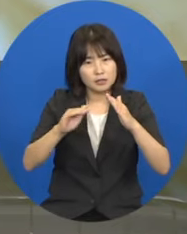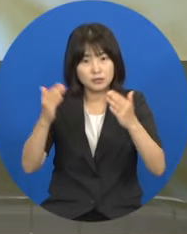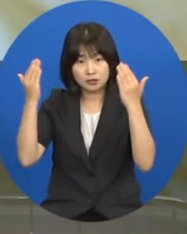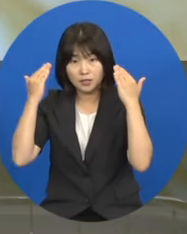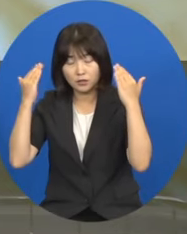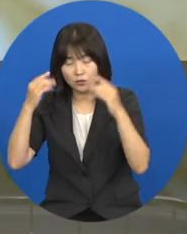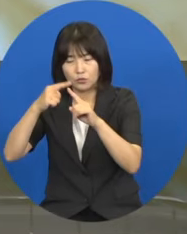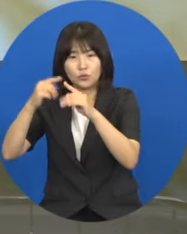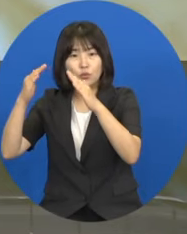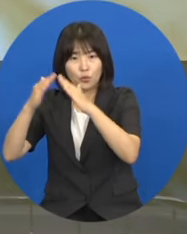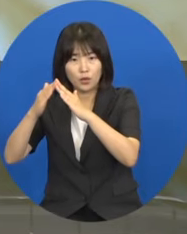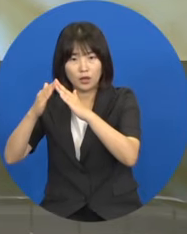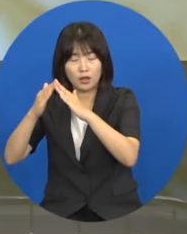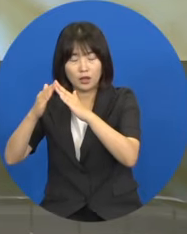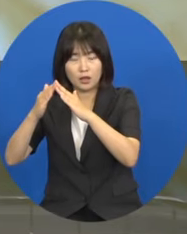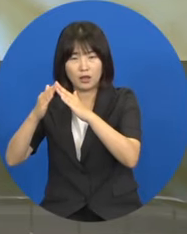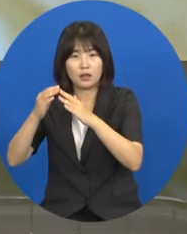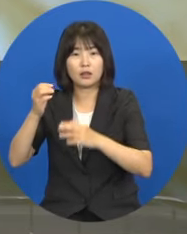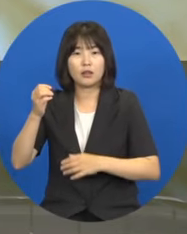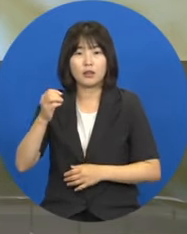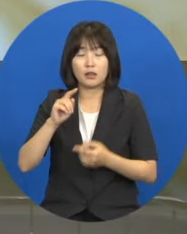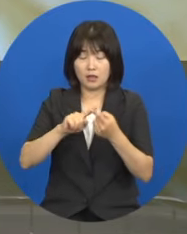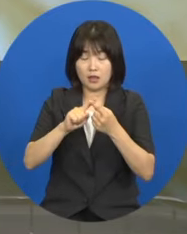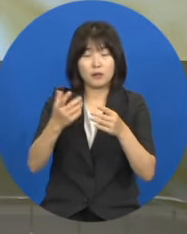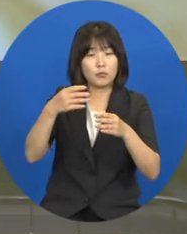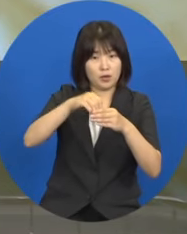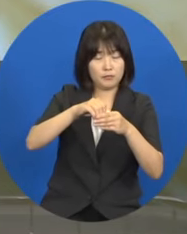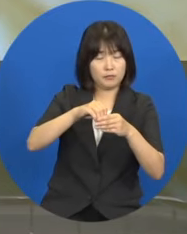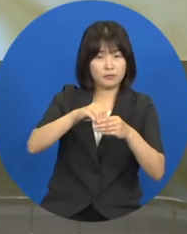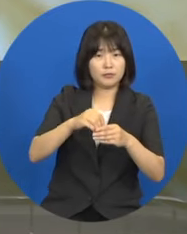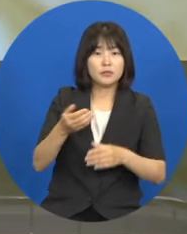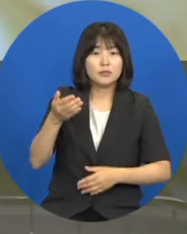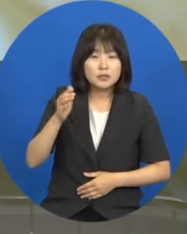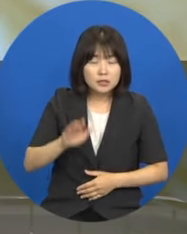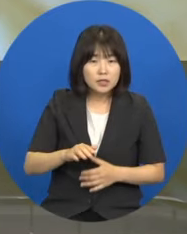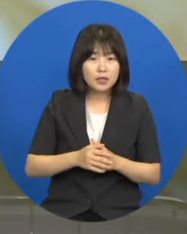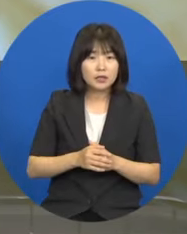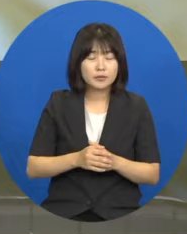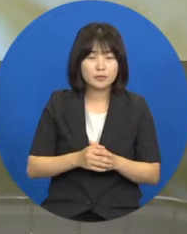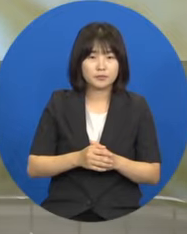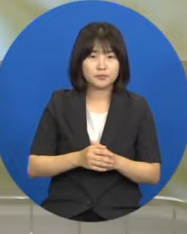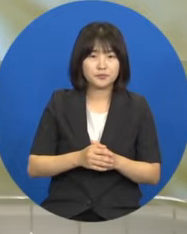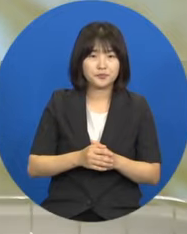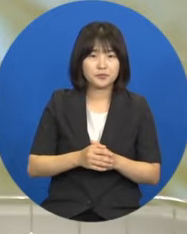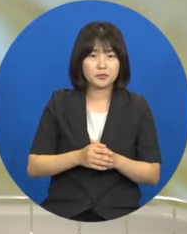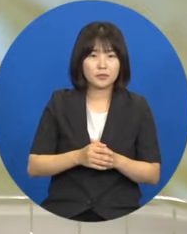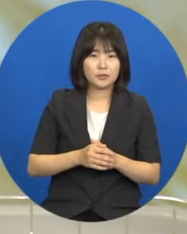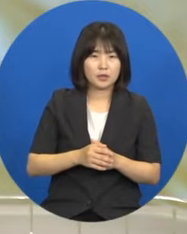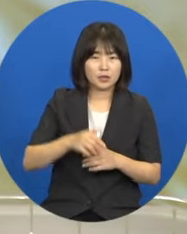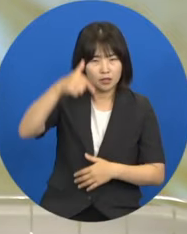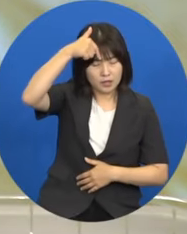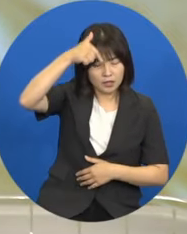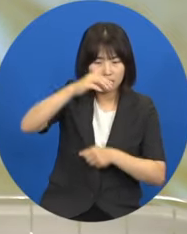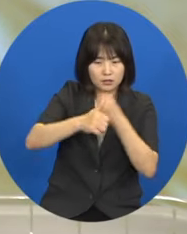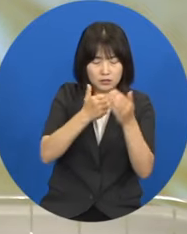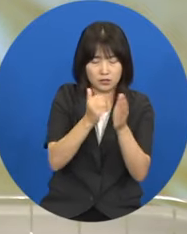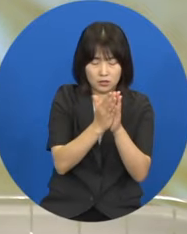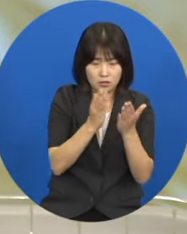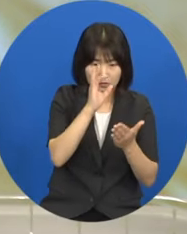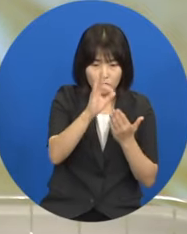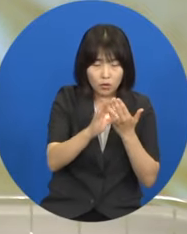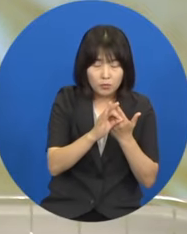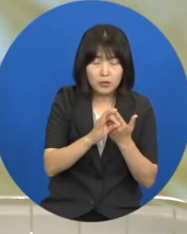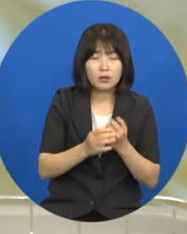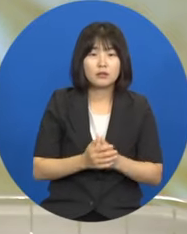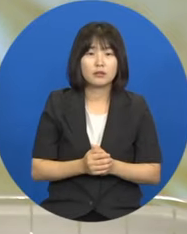교회의 일을 이야기하는 겁니다. 그런데 원어 성경을 읽다 보면 이 모든 일이 내게 속한 것, 내